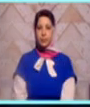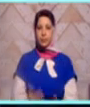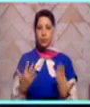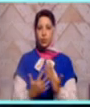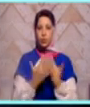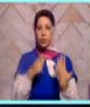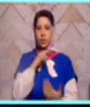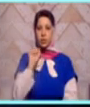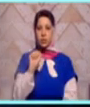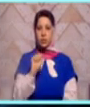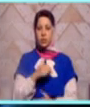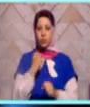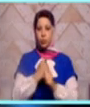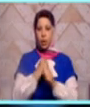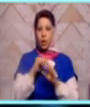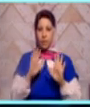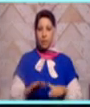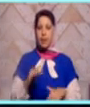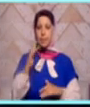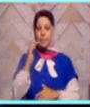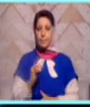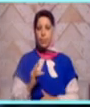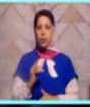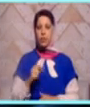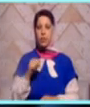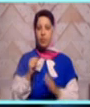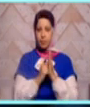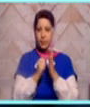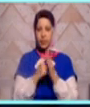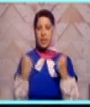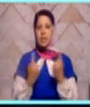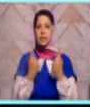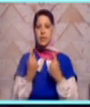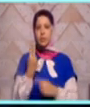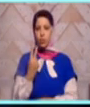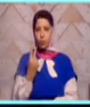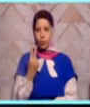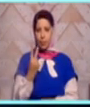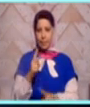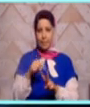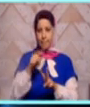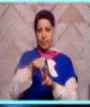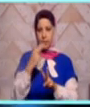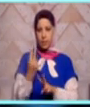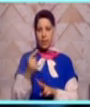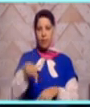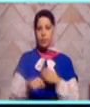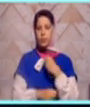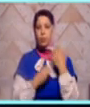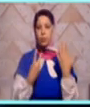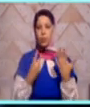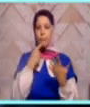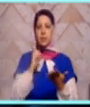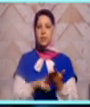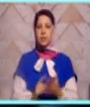الخاصة فعلا بيشتغلوا من البيت يومين في الأسبوع، يعني في بعض الشركات الخاصة بيتم من خلالها ذلك. طيب